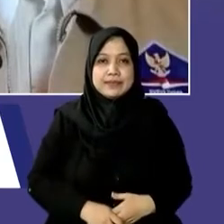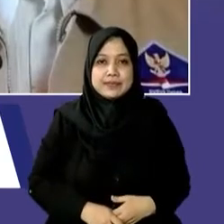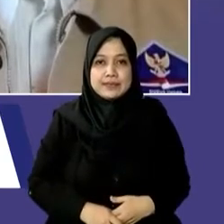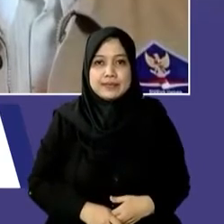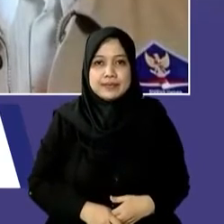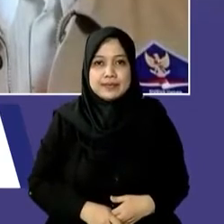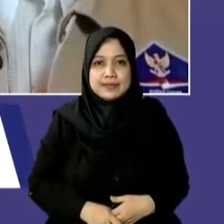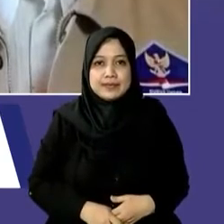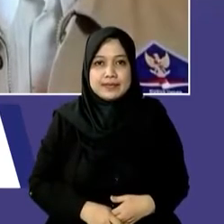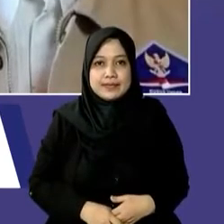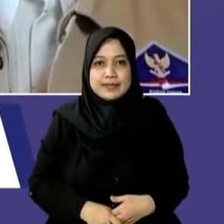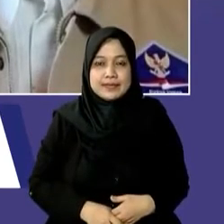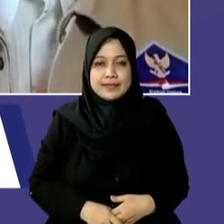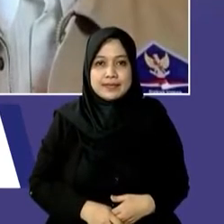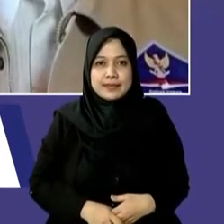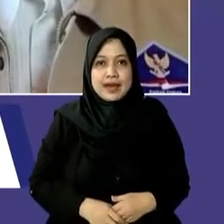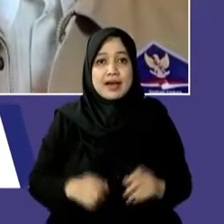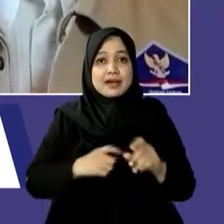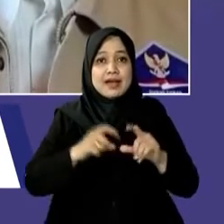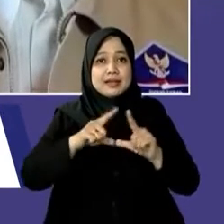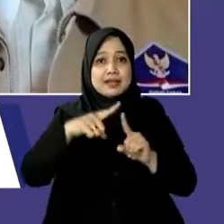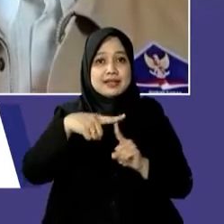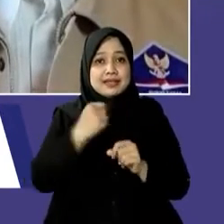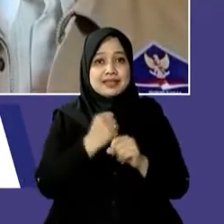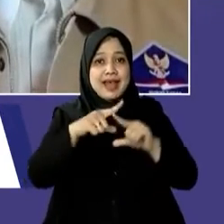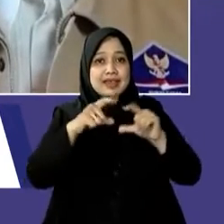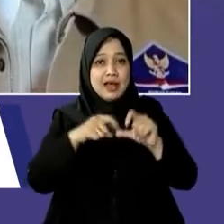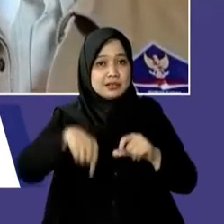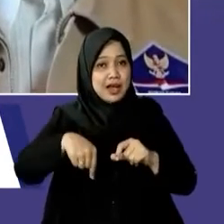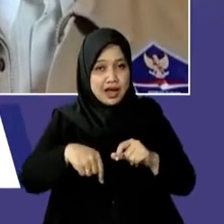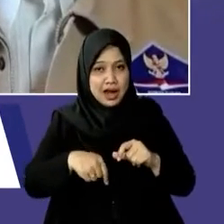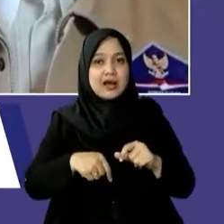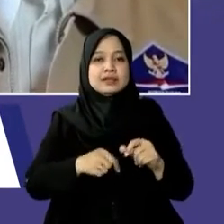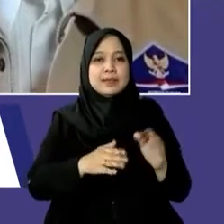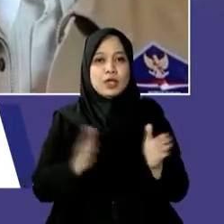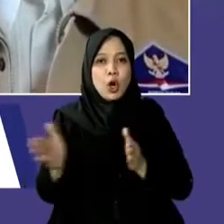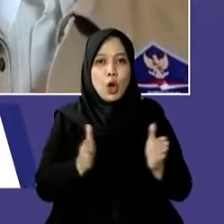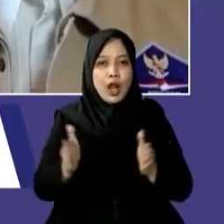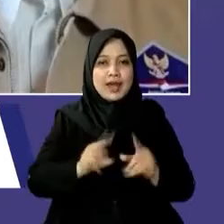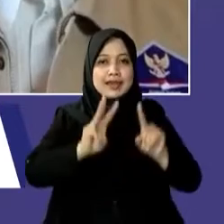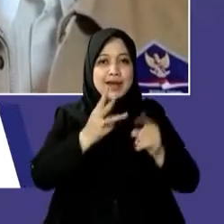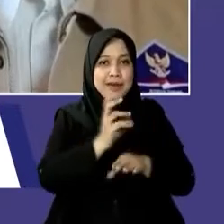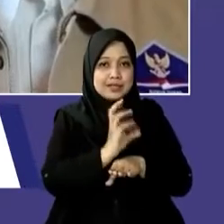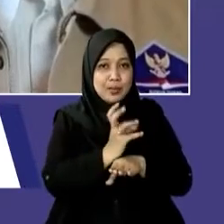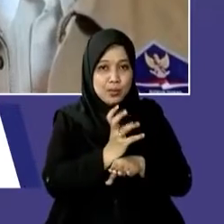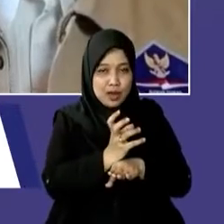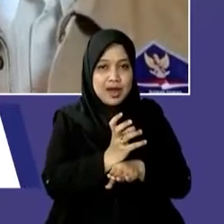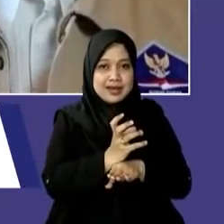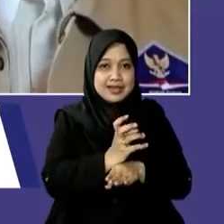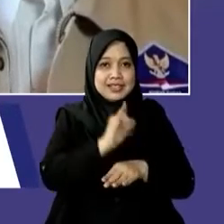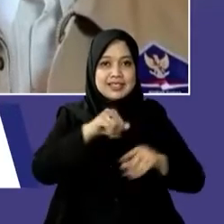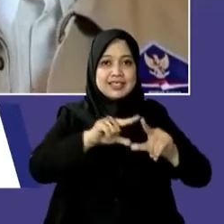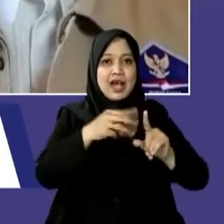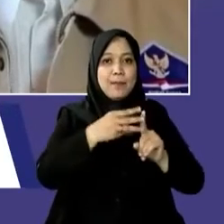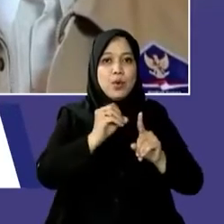kita juga sebagai Satgas mengelola 13 ambulans di Jabodetabek dan Banten yang bisa